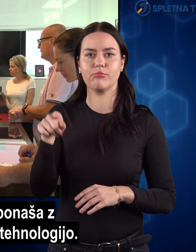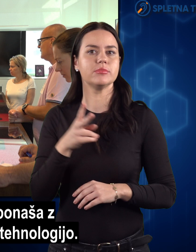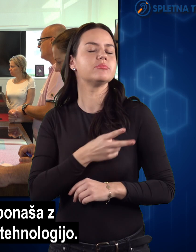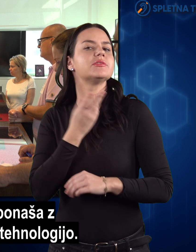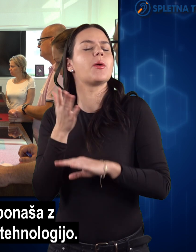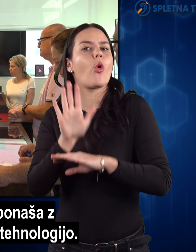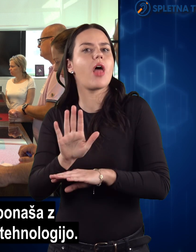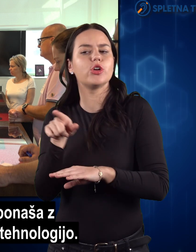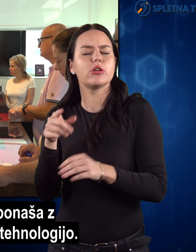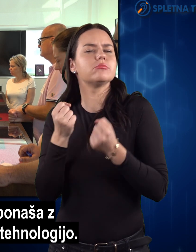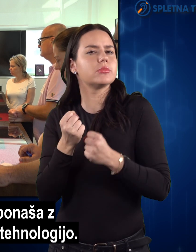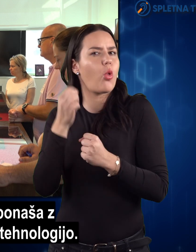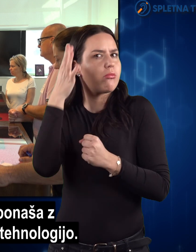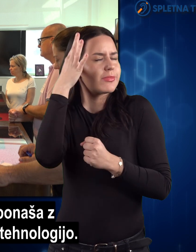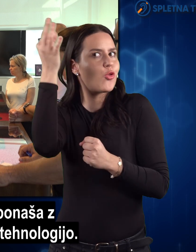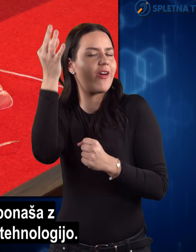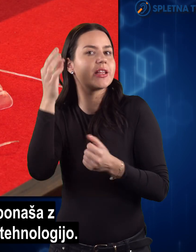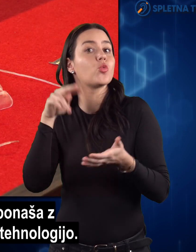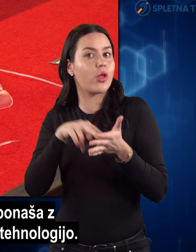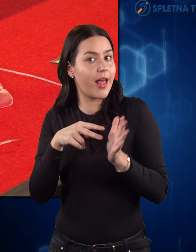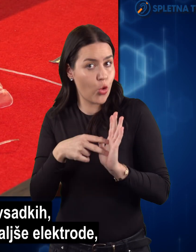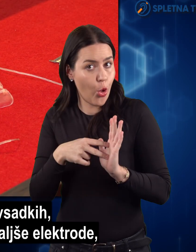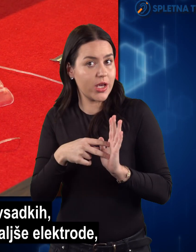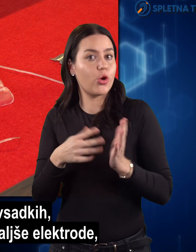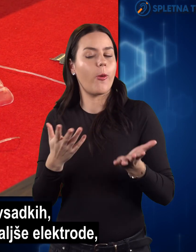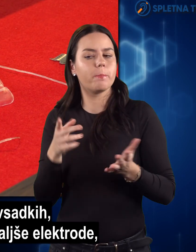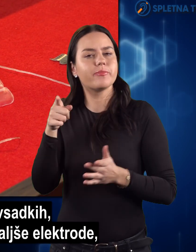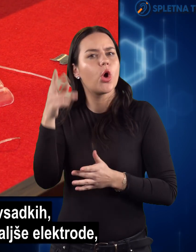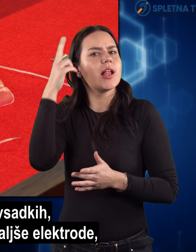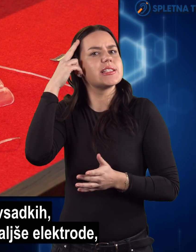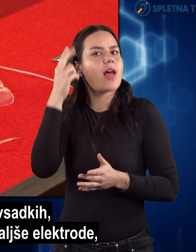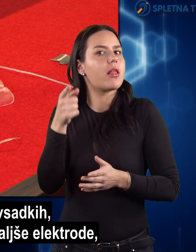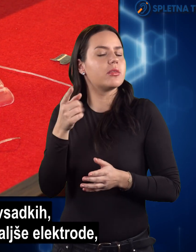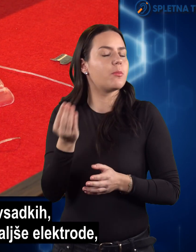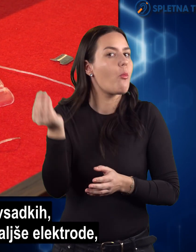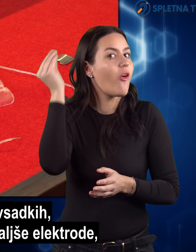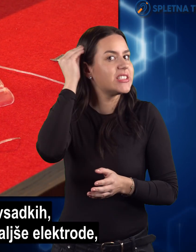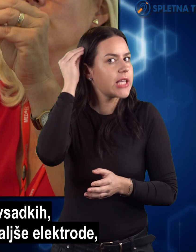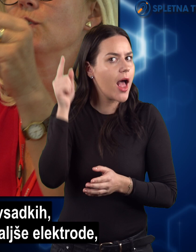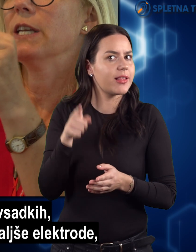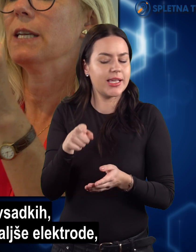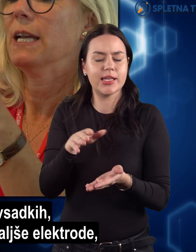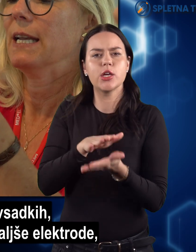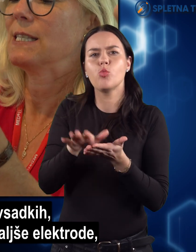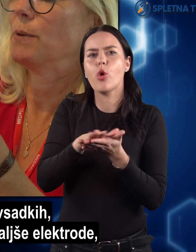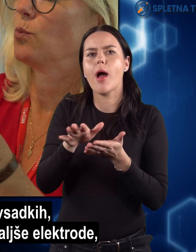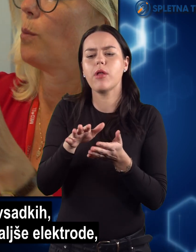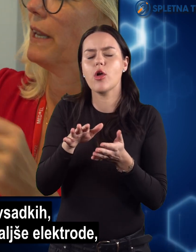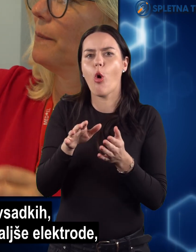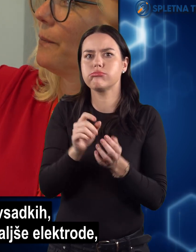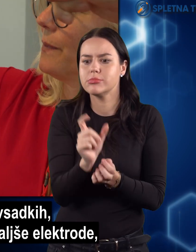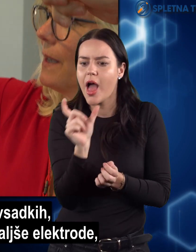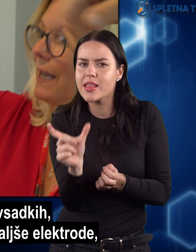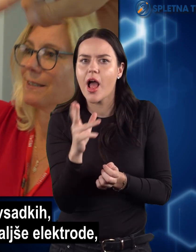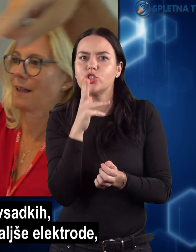Med-El se ponaša z zelo inovativno tehnologijo. Znanje pa v usadkih, ki uporabljajo najdaljše elektrode, kar omogoča